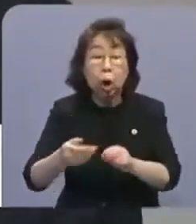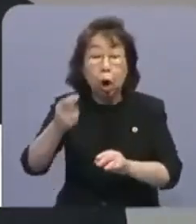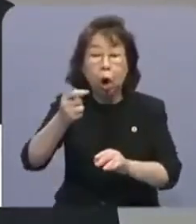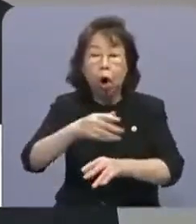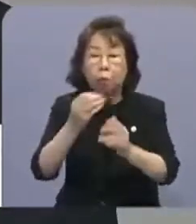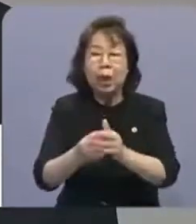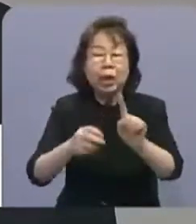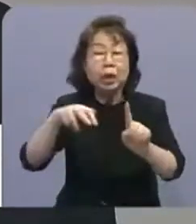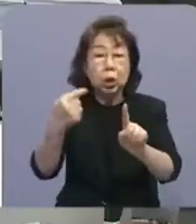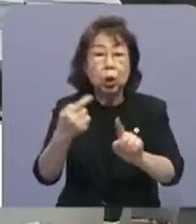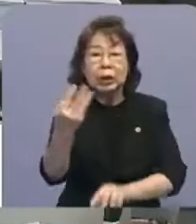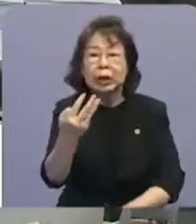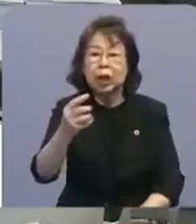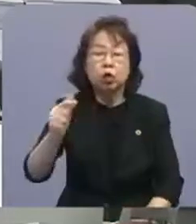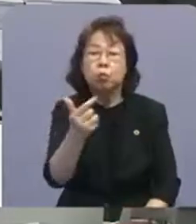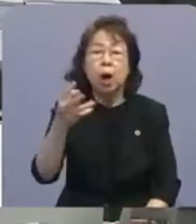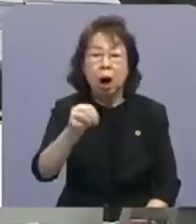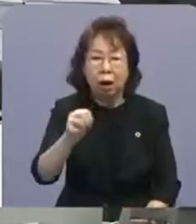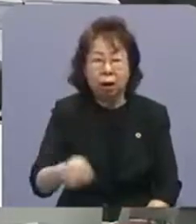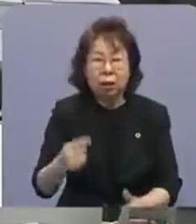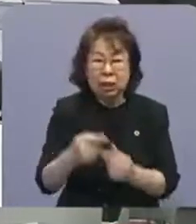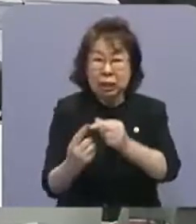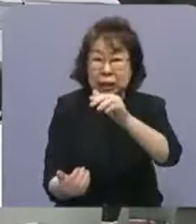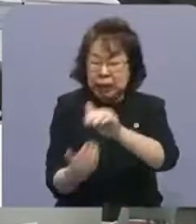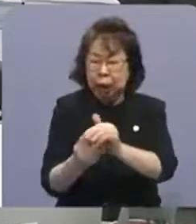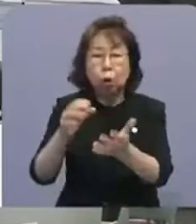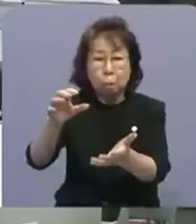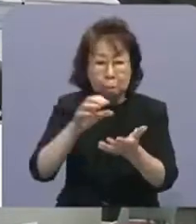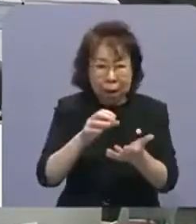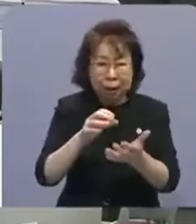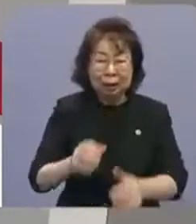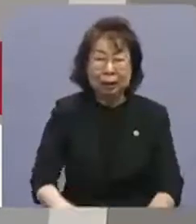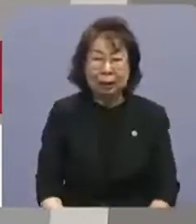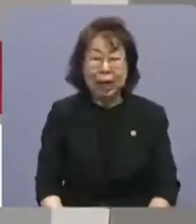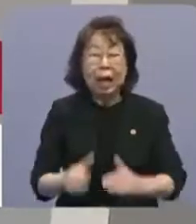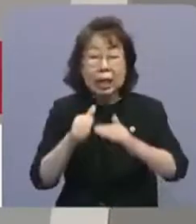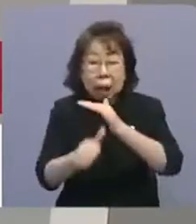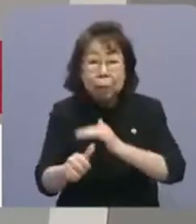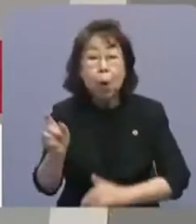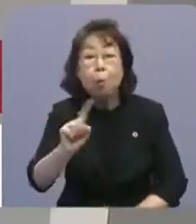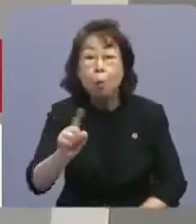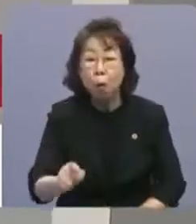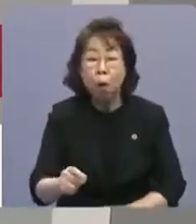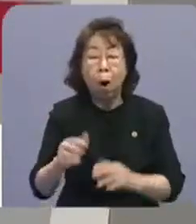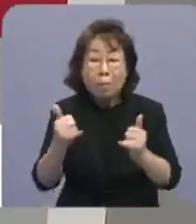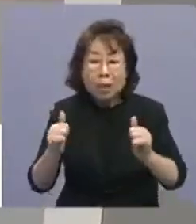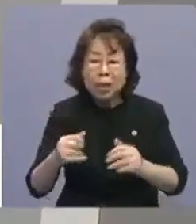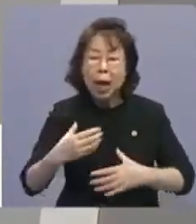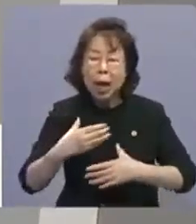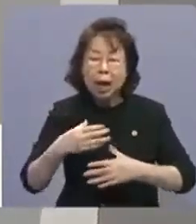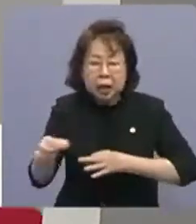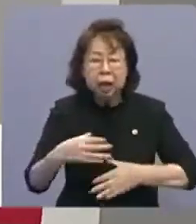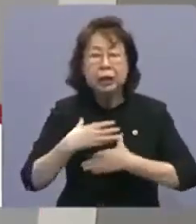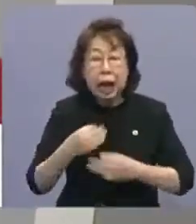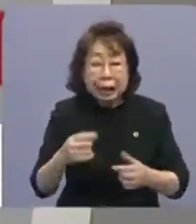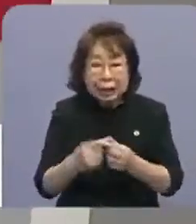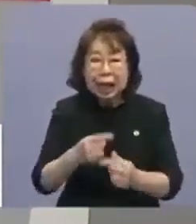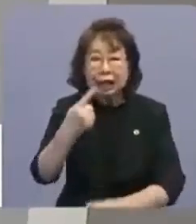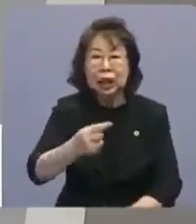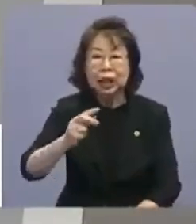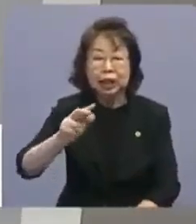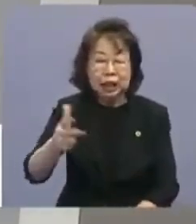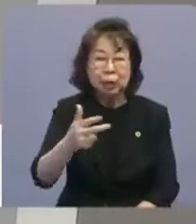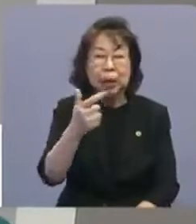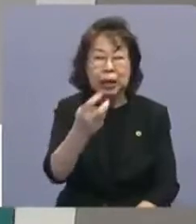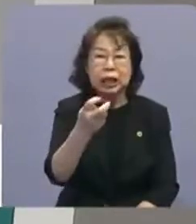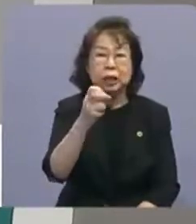1조 4,600억 원. 역대 최대 금액입니다. 대표적으로 보면 민생경제 안정대책에 1,725억